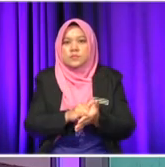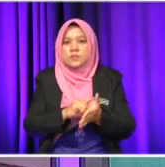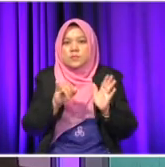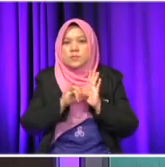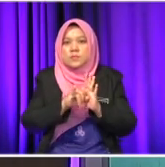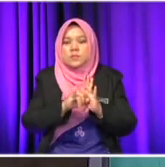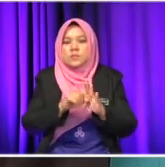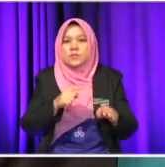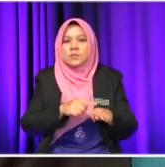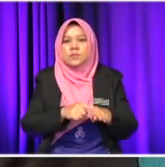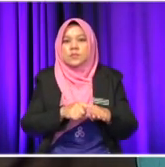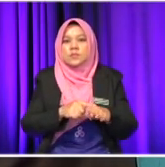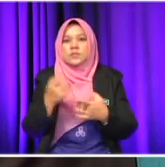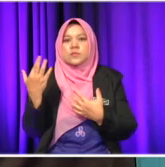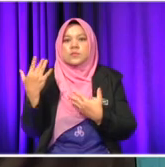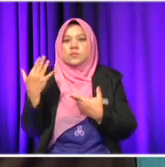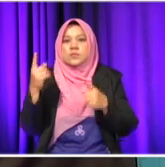dekat sambil